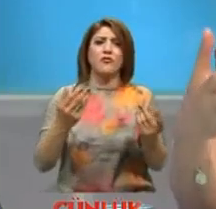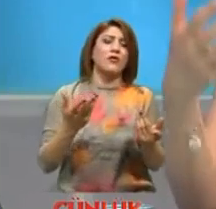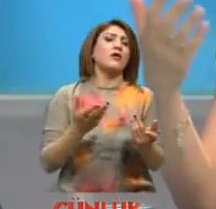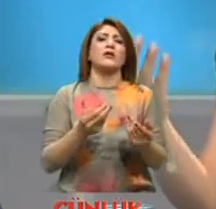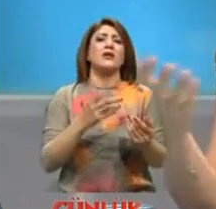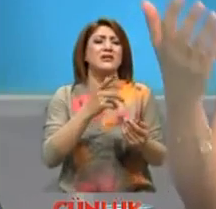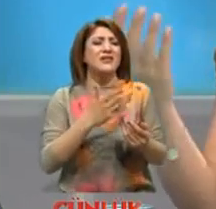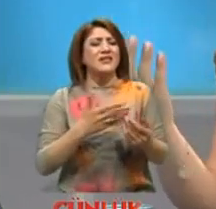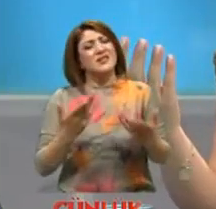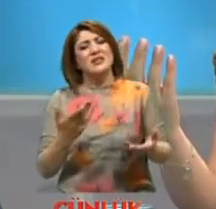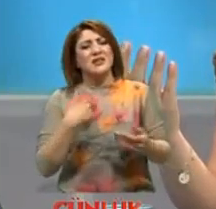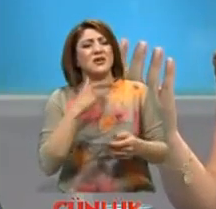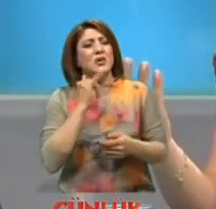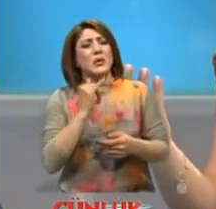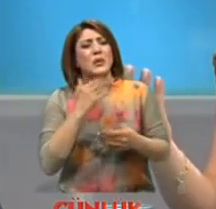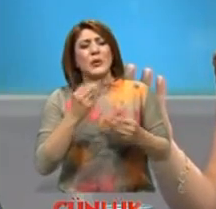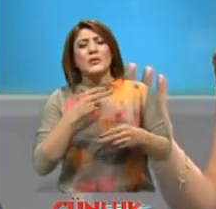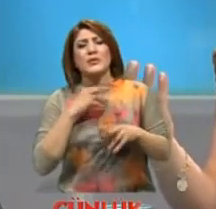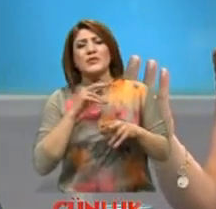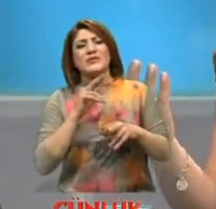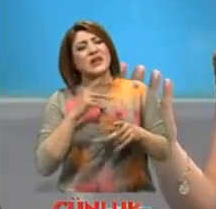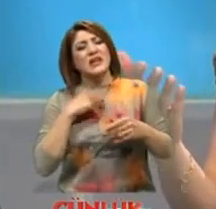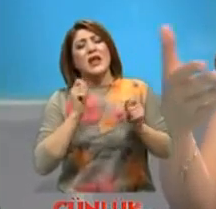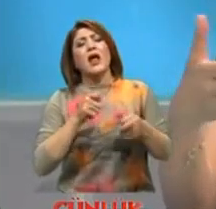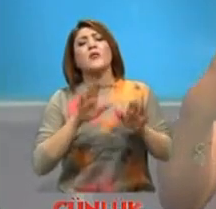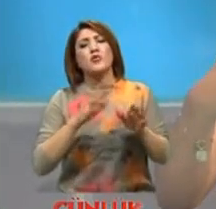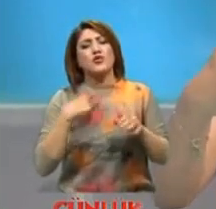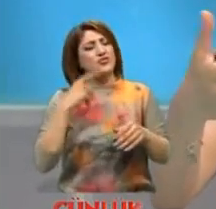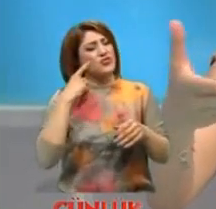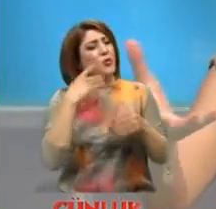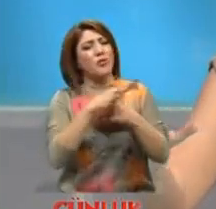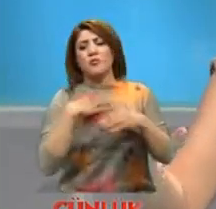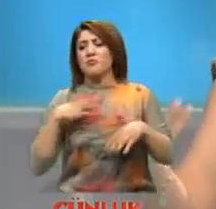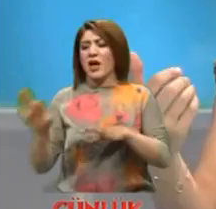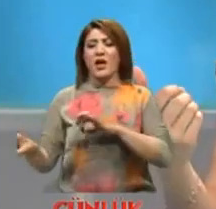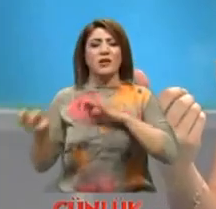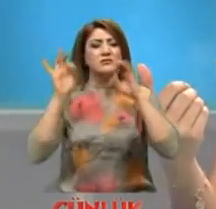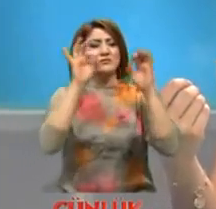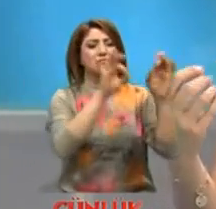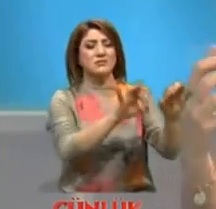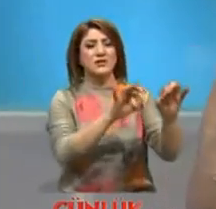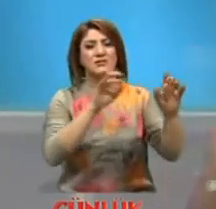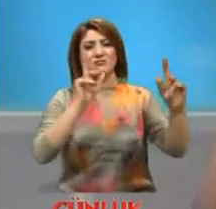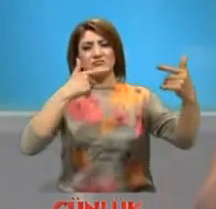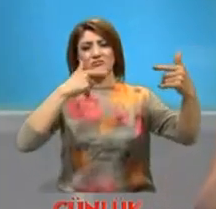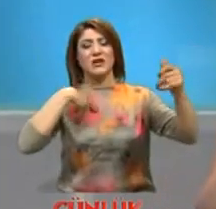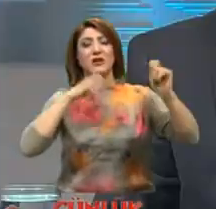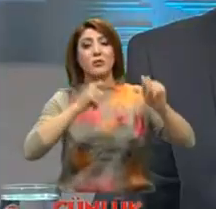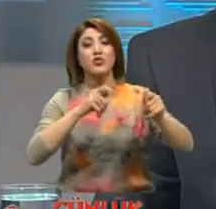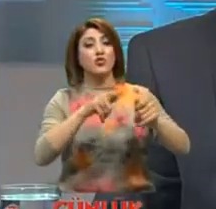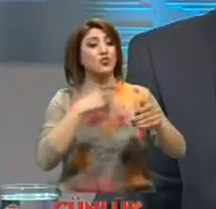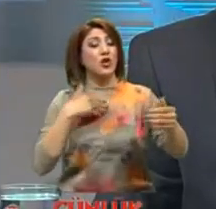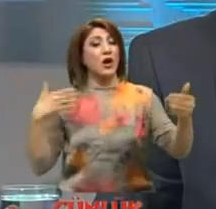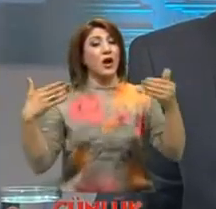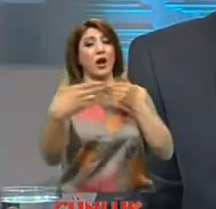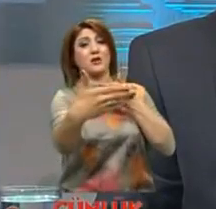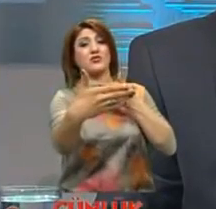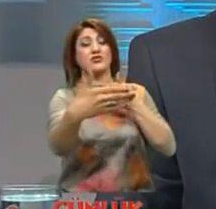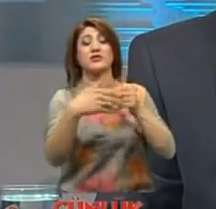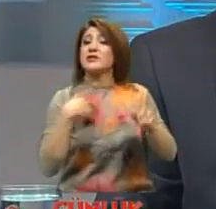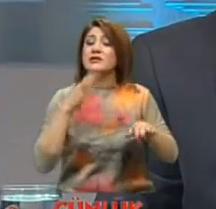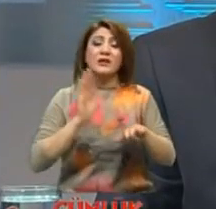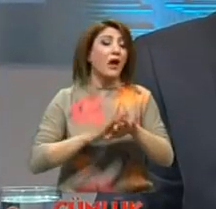şey. Canım biz kötü olsun diye yapmıyoruz. Biz toplumda ne varsa onu yansıtıyoruz diyorlar. Bunlara karşı nasıl direniyorsunuz?